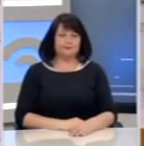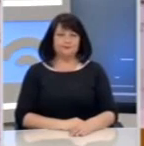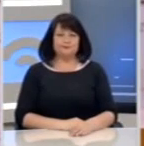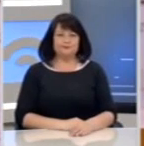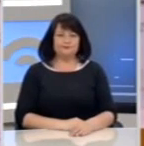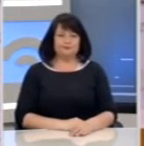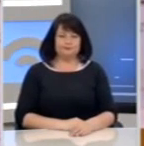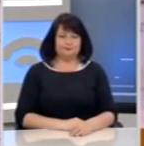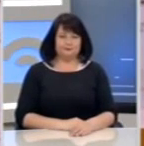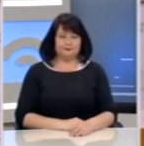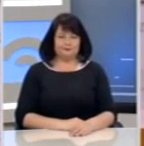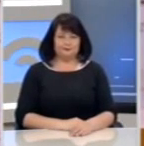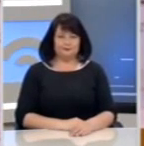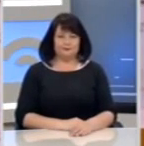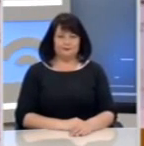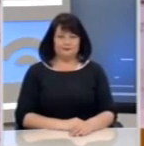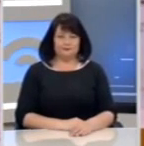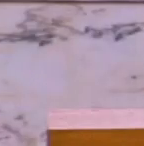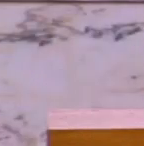κοινωνικής αλληλεγγύης.